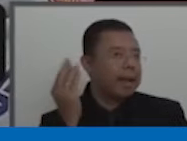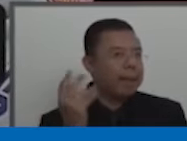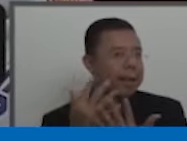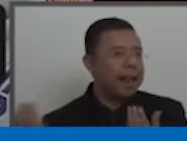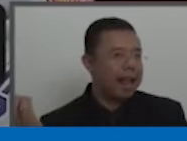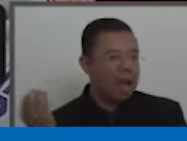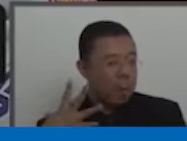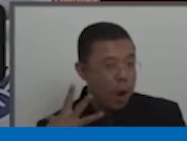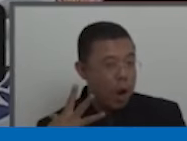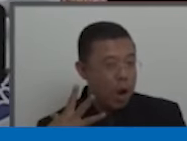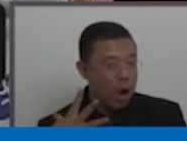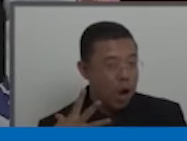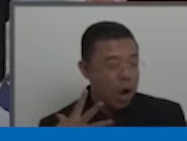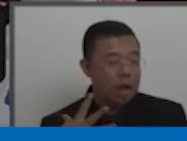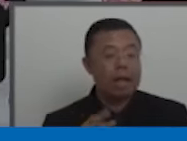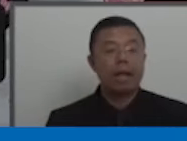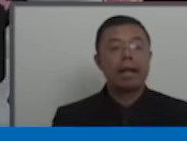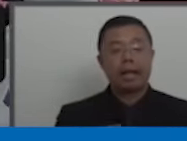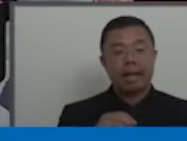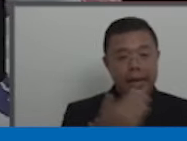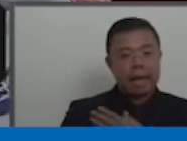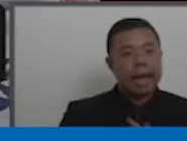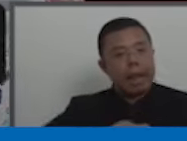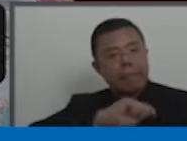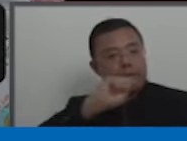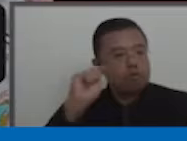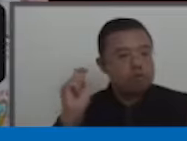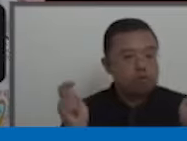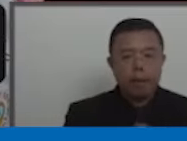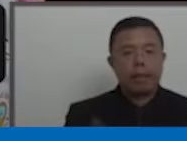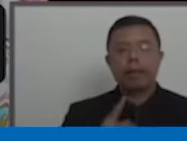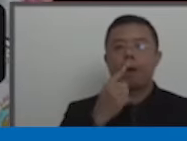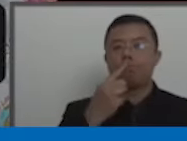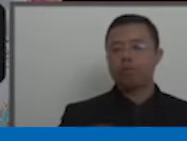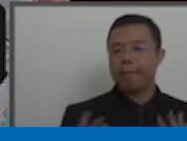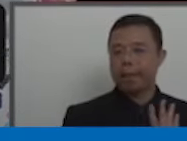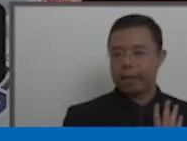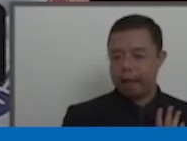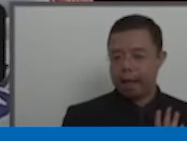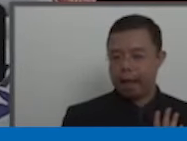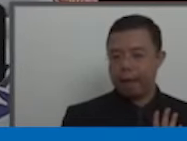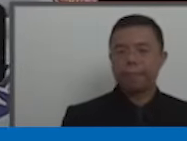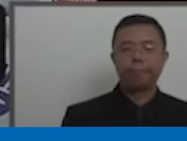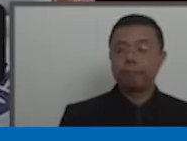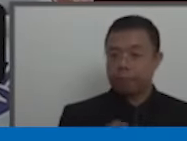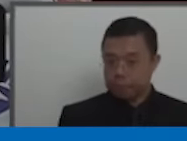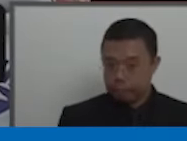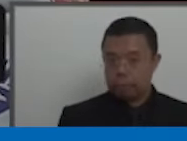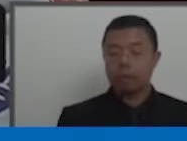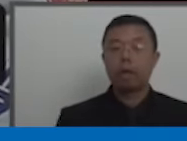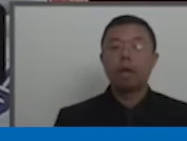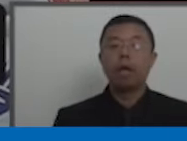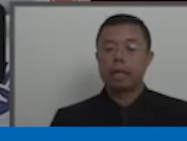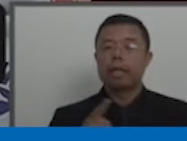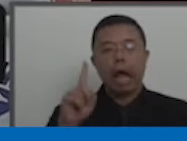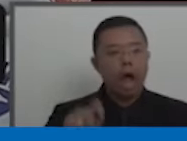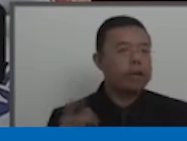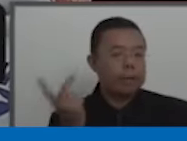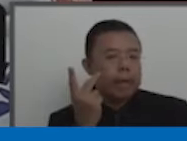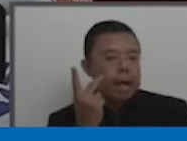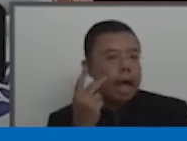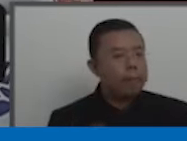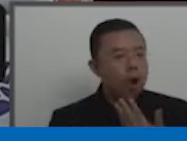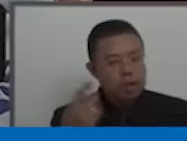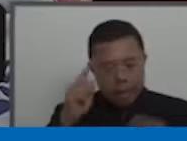negarawan reformis dan tidak punya soalan selanjutnya kita harus menjaga proses